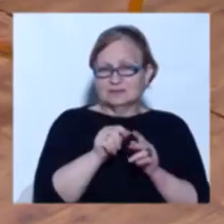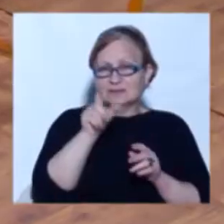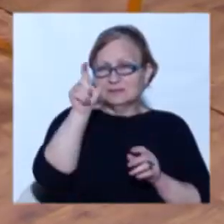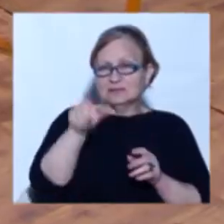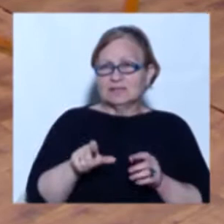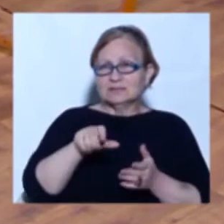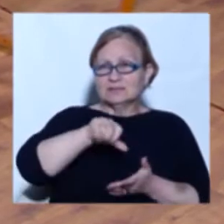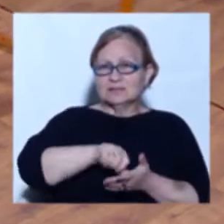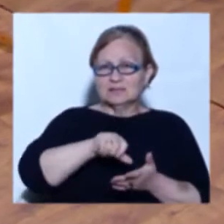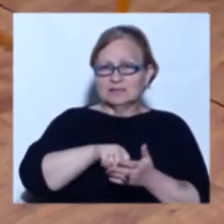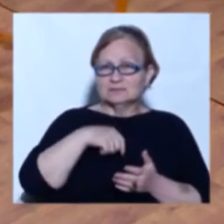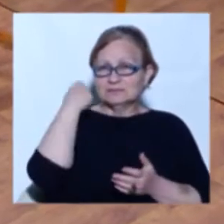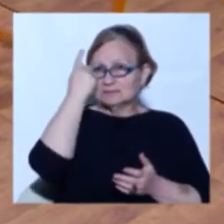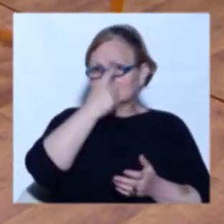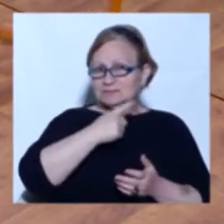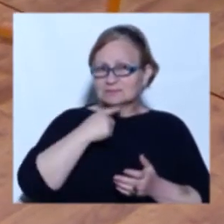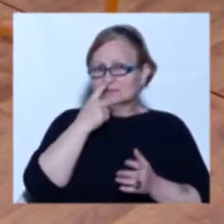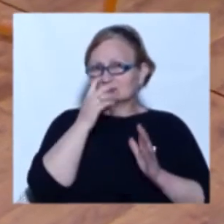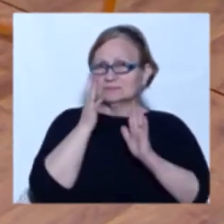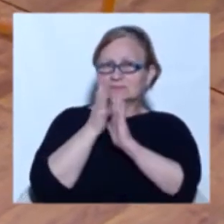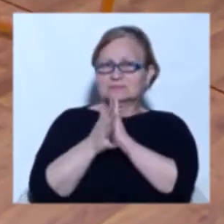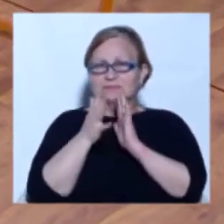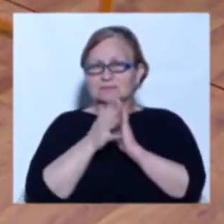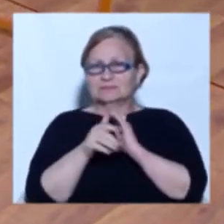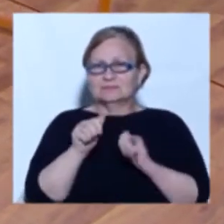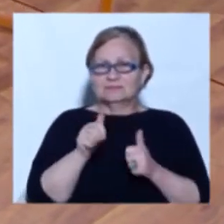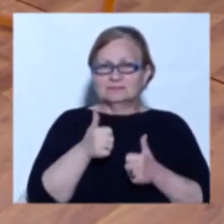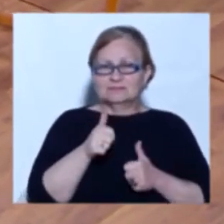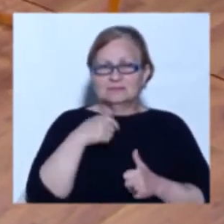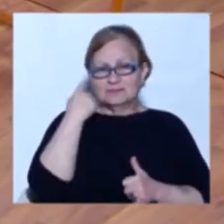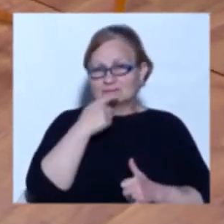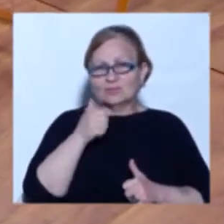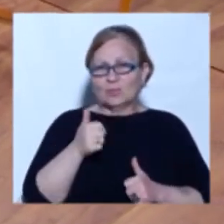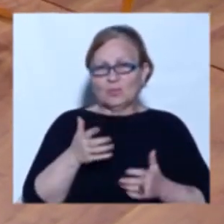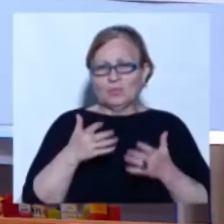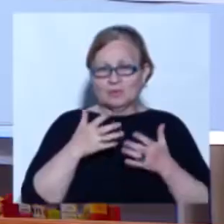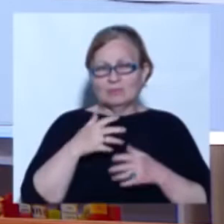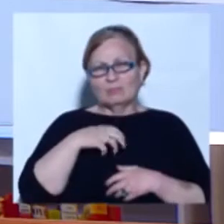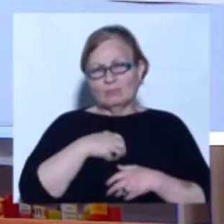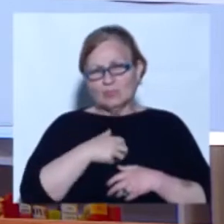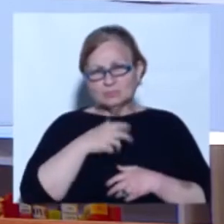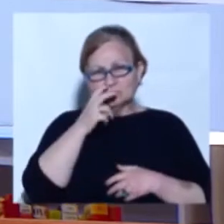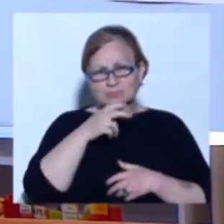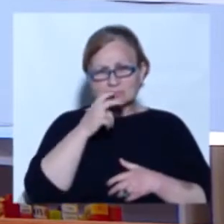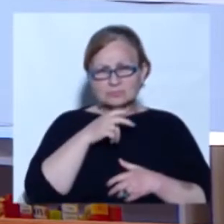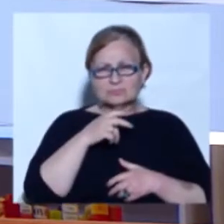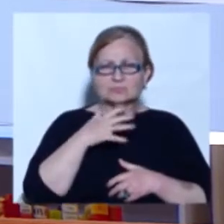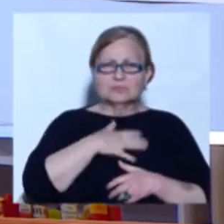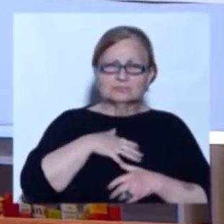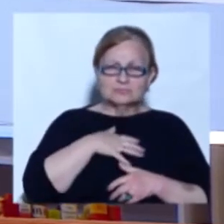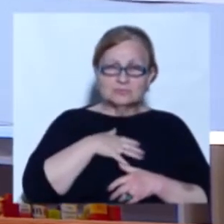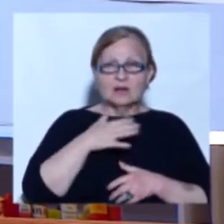პერსონაჟის სახეებს უნდა დააკვირდე გამომეტყველებას. როგორი სახეები აქვთ? მოწყენილები არიან,